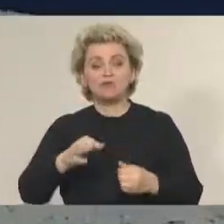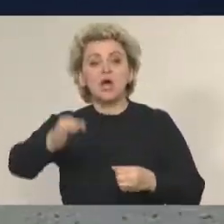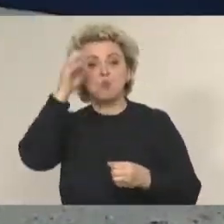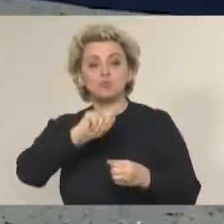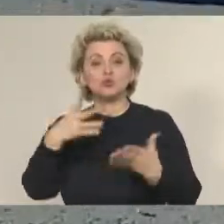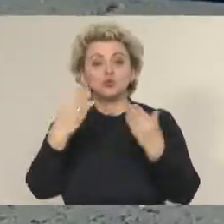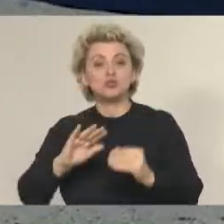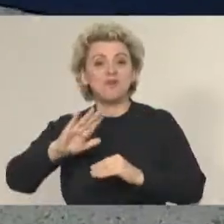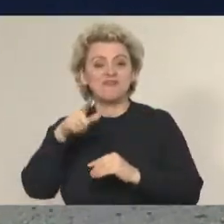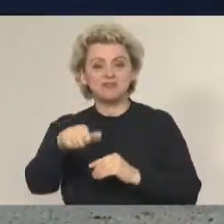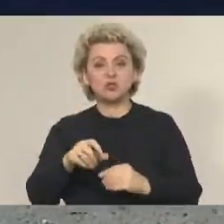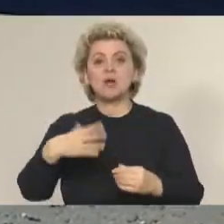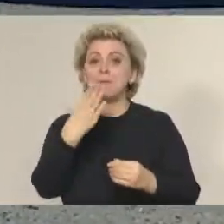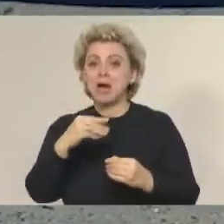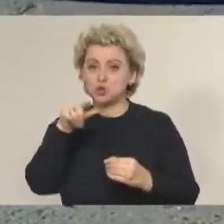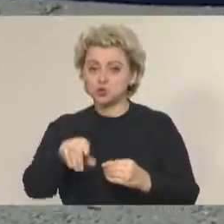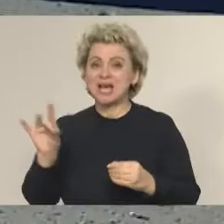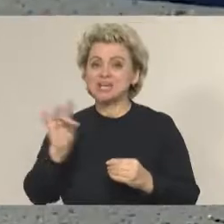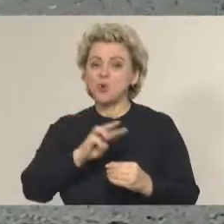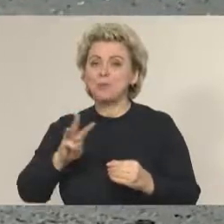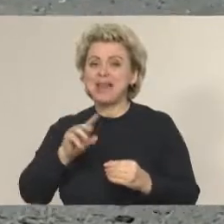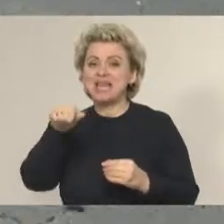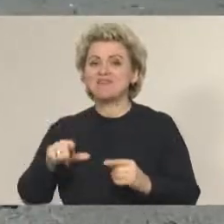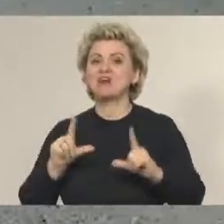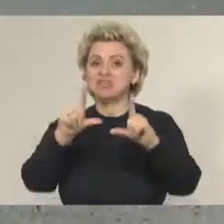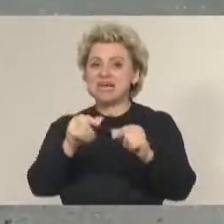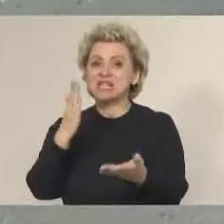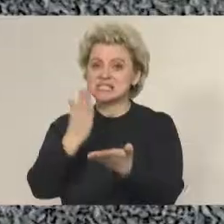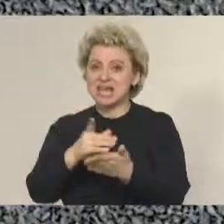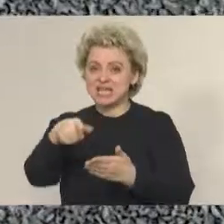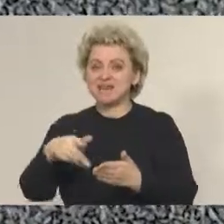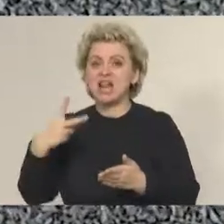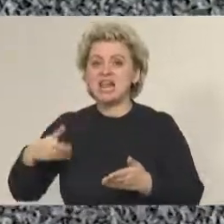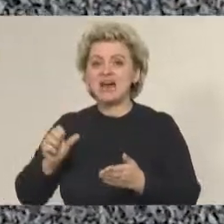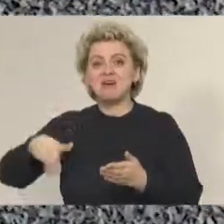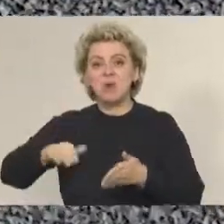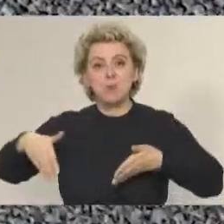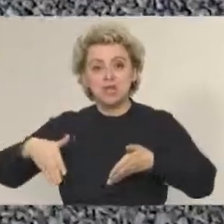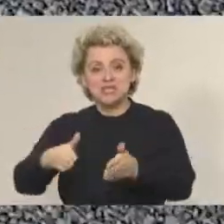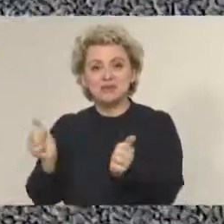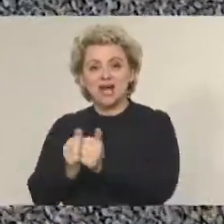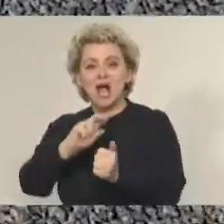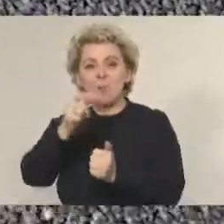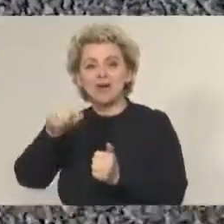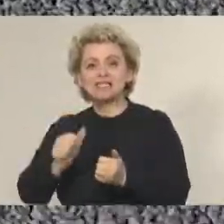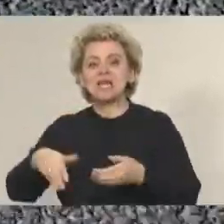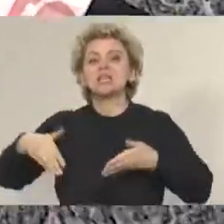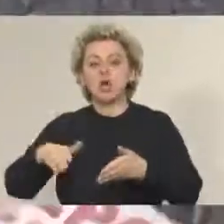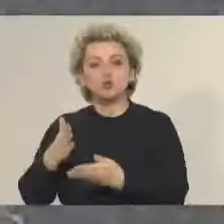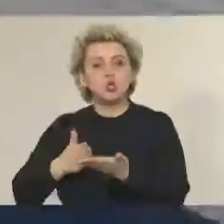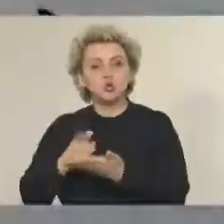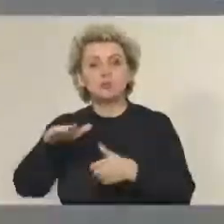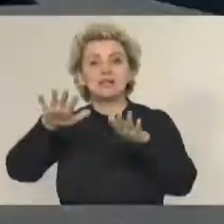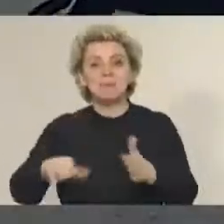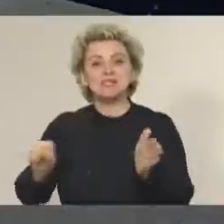Напомню, что днем во вторник пассажирский микроавтобус Ростов-Миллерово въехал в стоящий на левой полосе у отбойника КамАЗ дорожной службы. На